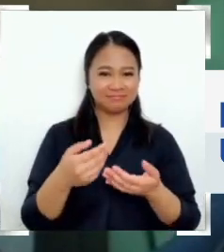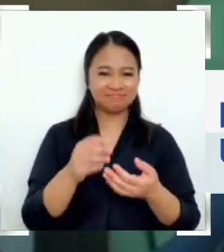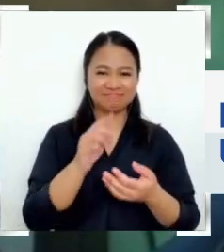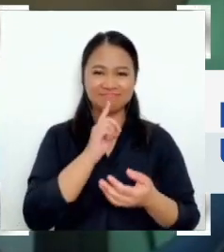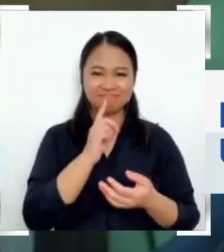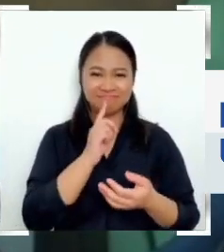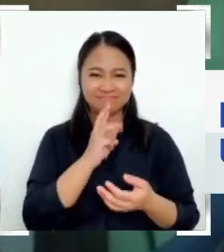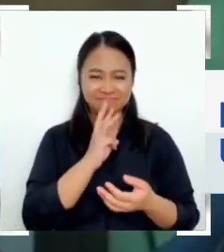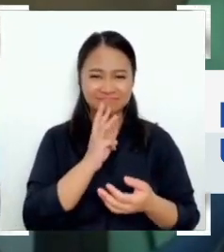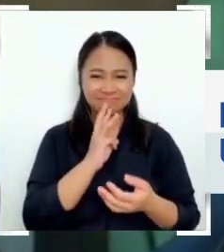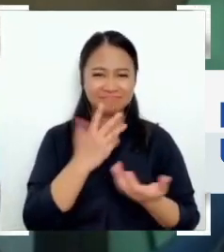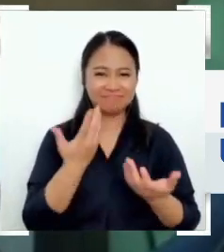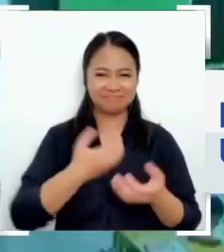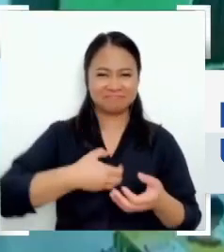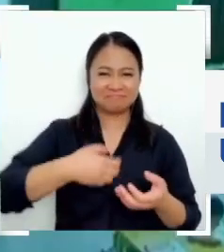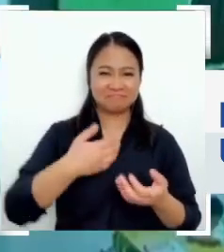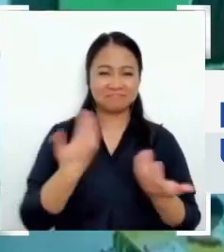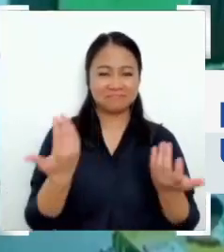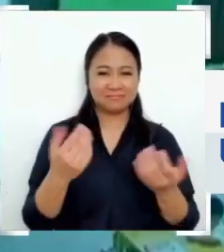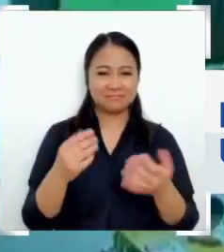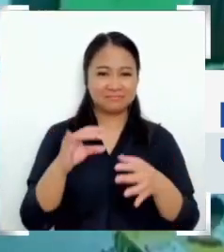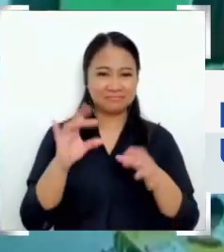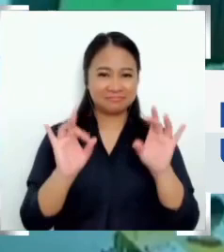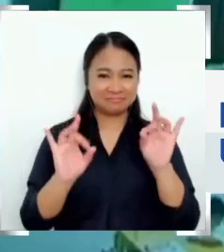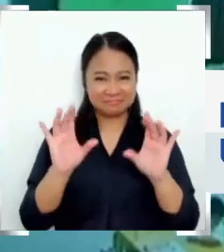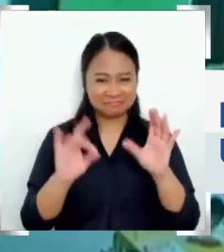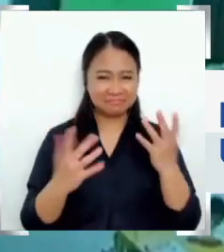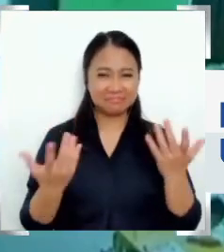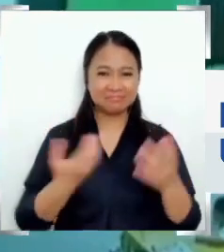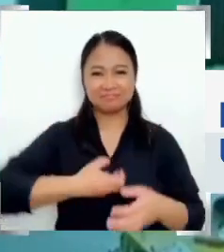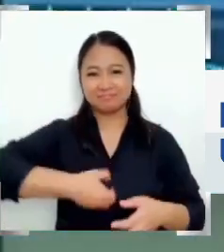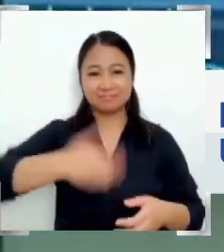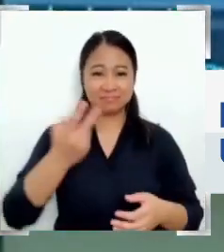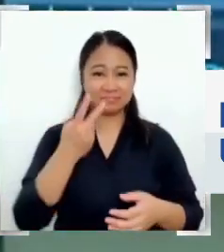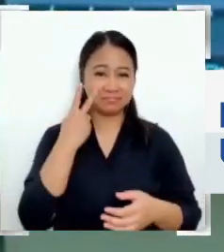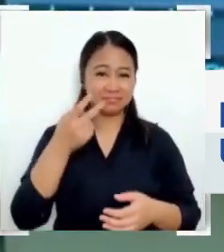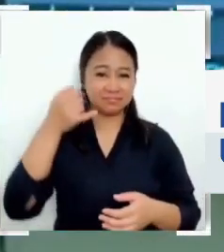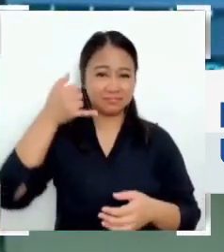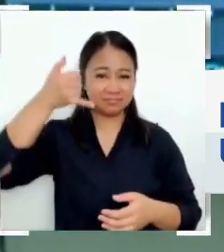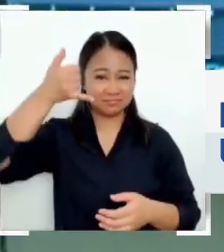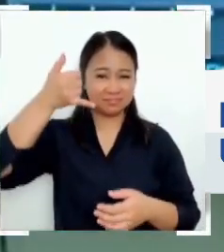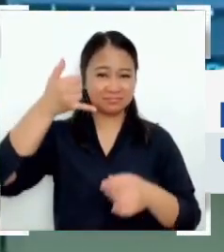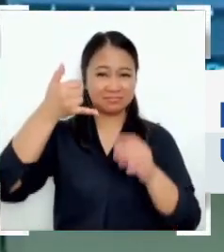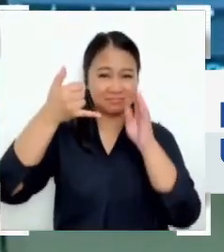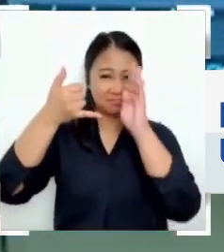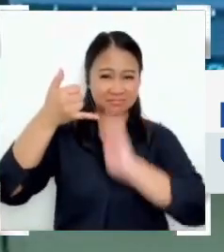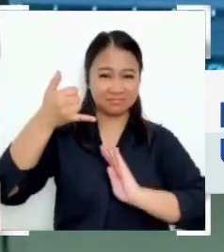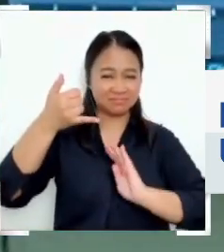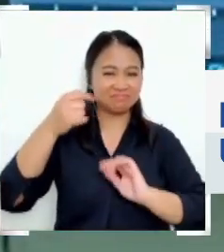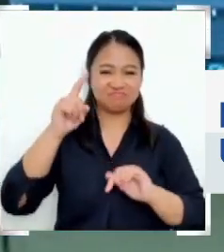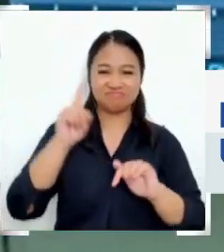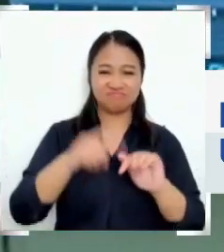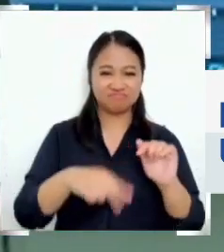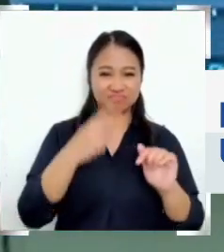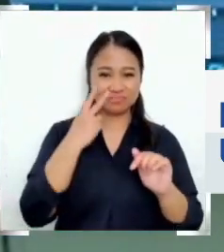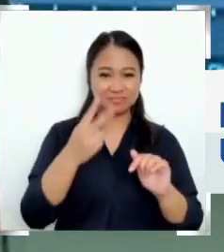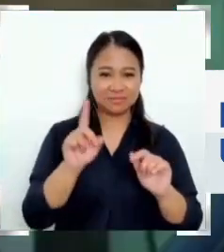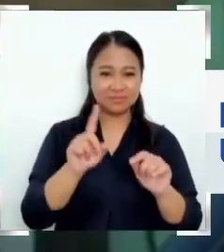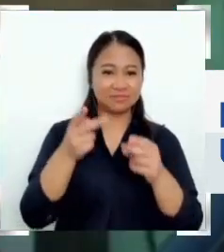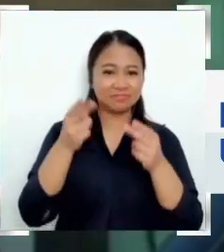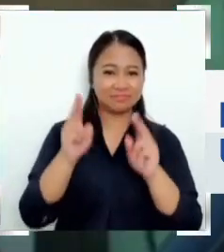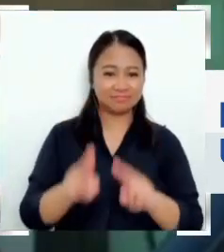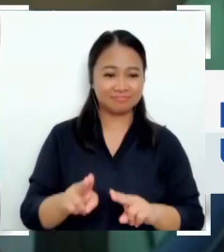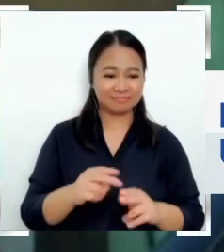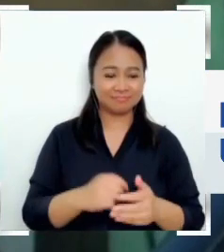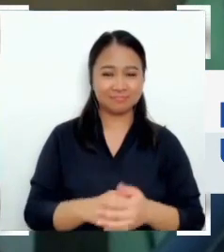kung ano man yun na kemikal. Sira ang CCTV camera ng barangay, kaya hindi nakuhanan ang insidente.